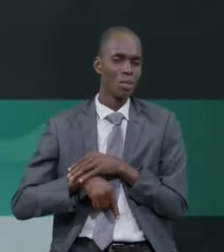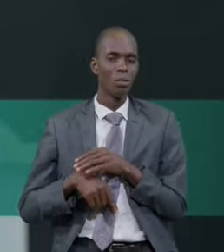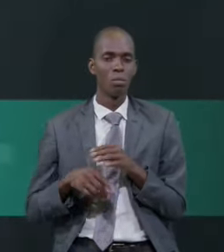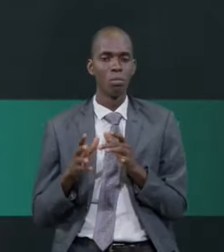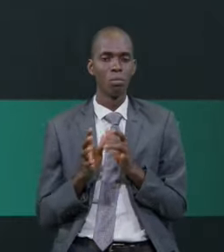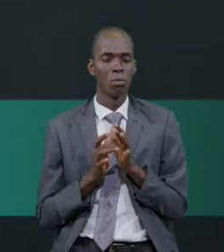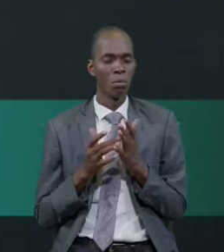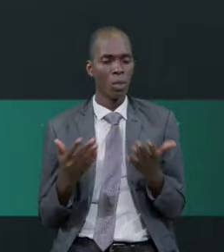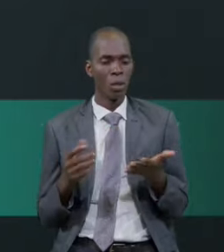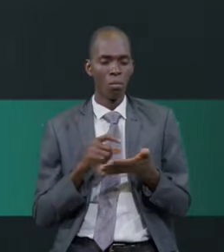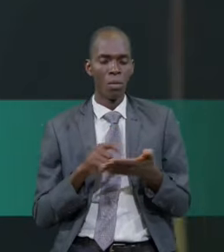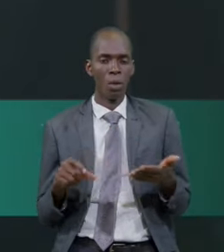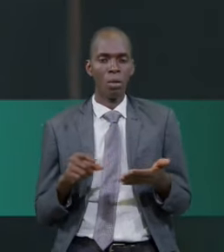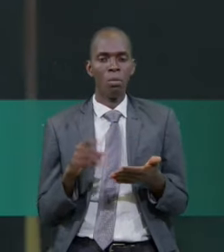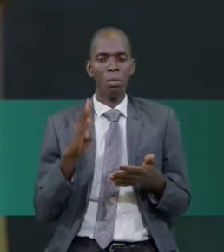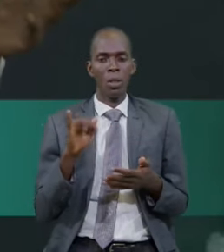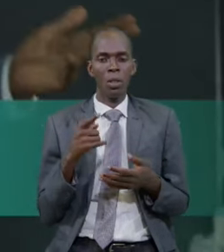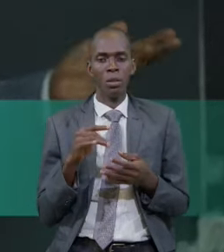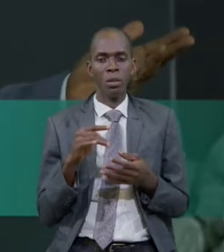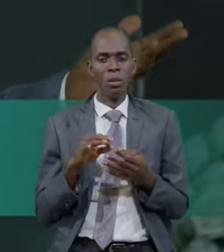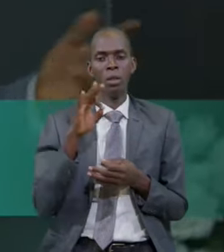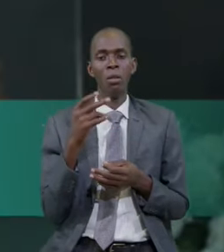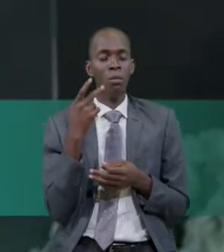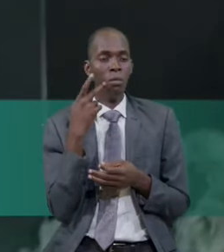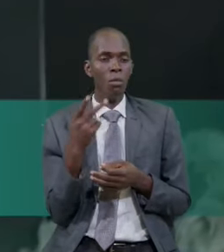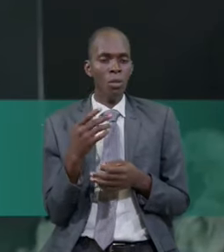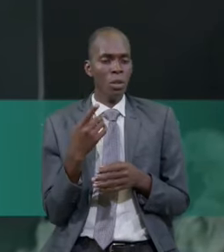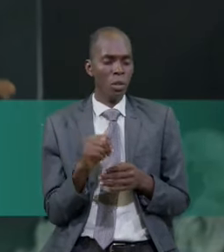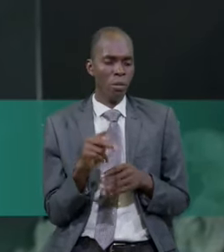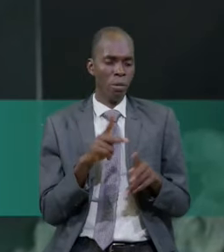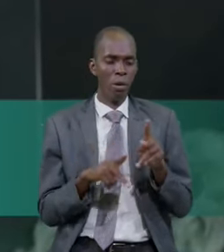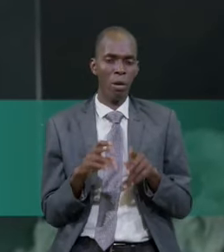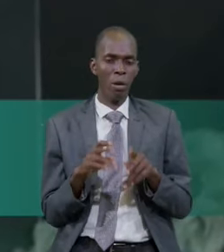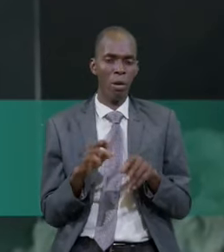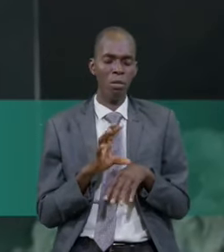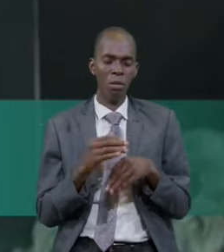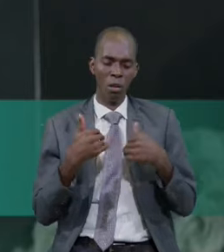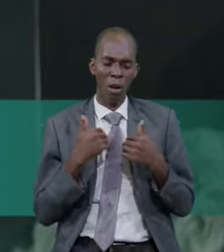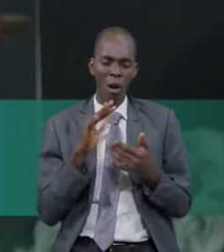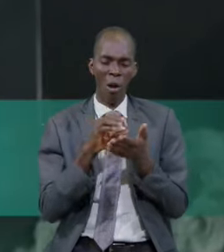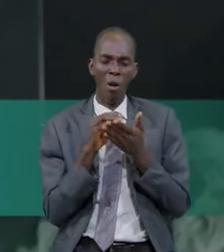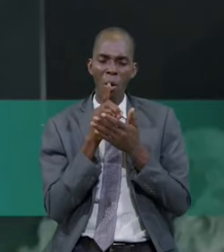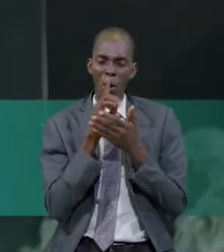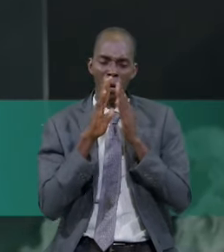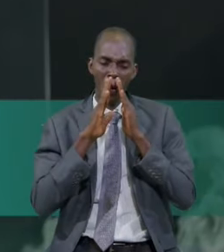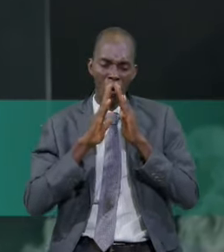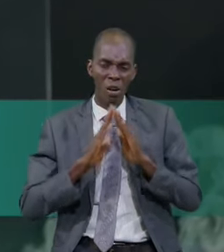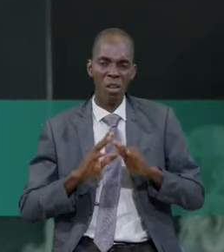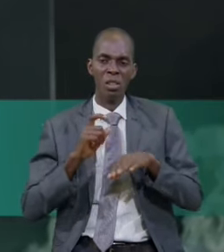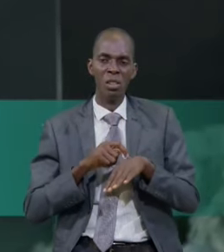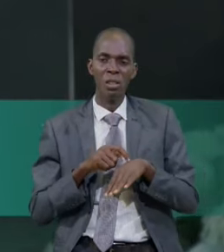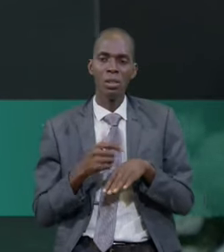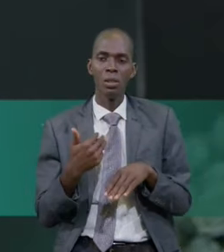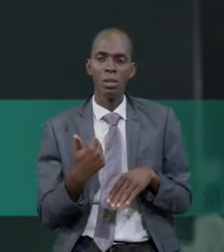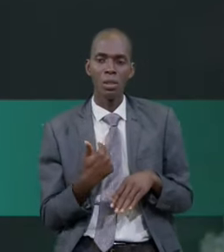faire. Nos membres, l'Église, ils font leur dévotion matinale. Ils font la dévotion du soir, la